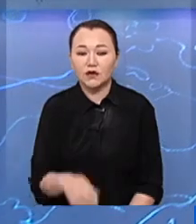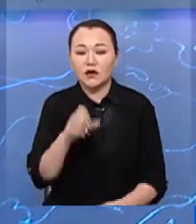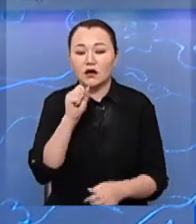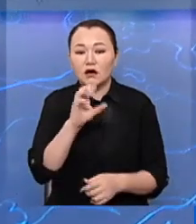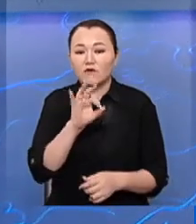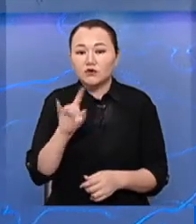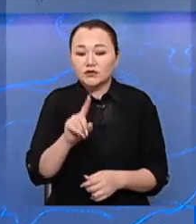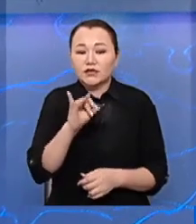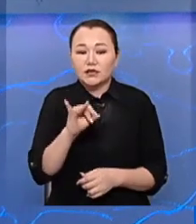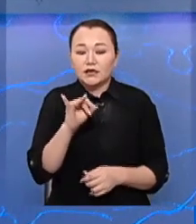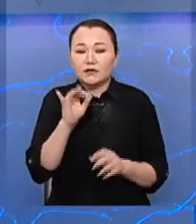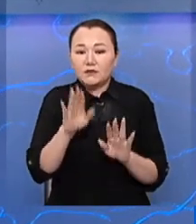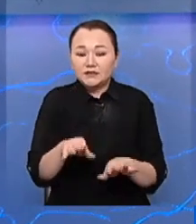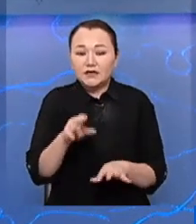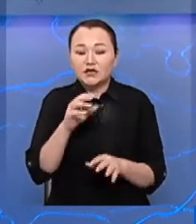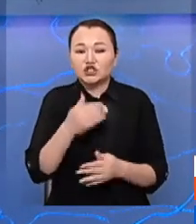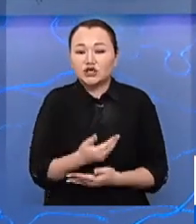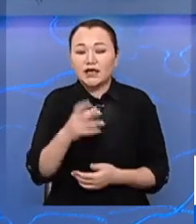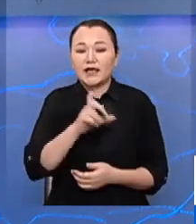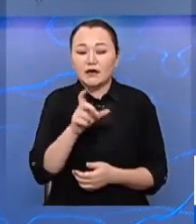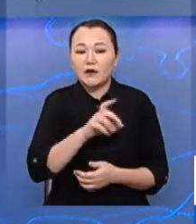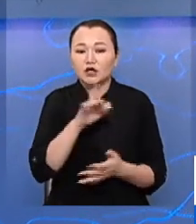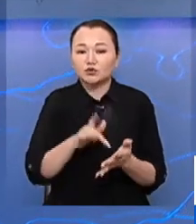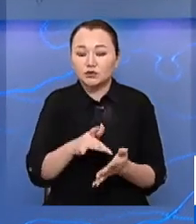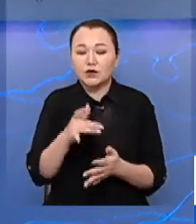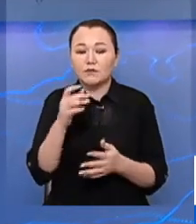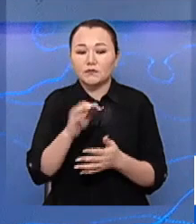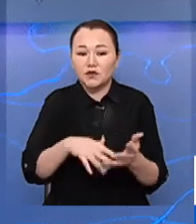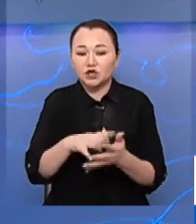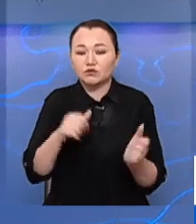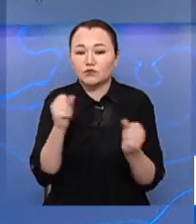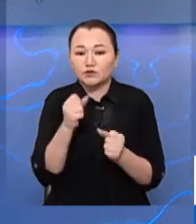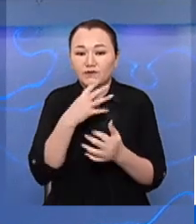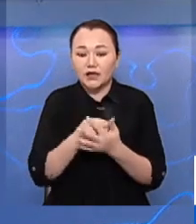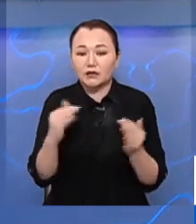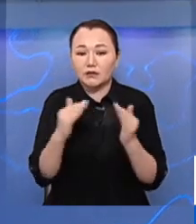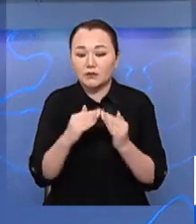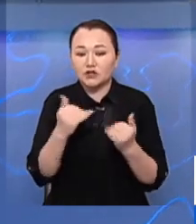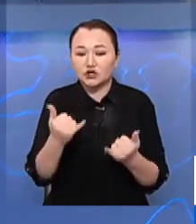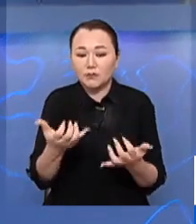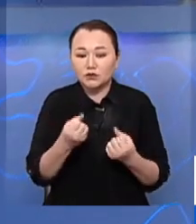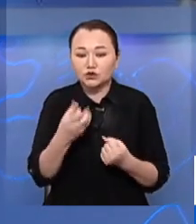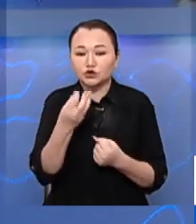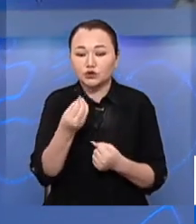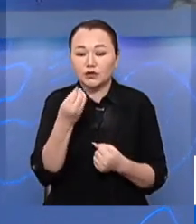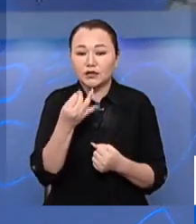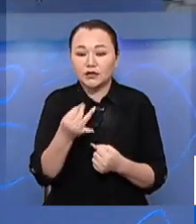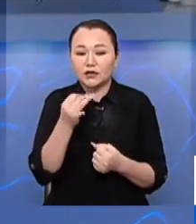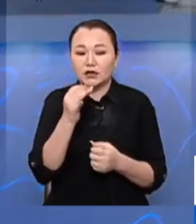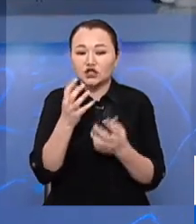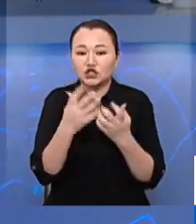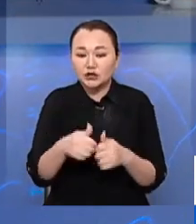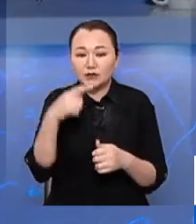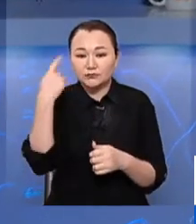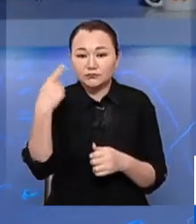ВОЗ и ныне там. Жители Экибастуза продолжают мерзнуть в своих квартирах. Теперь стали получать еще и баснословные счета